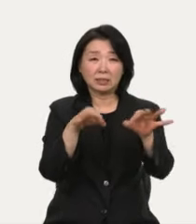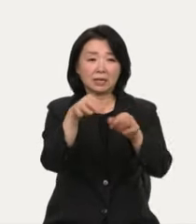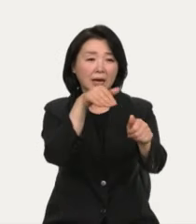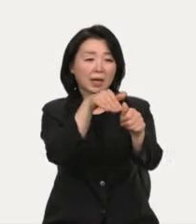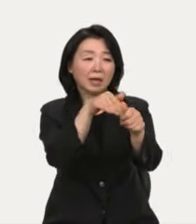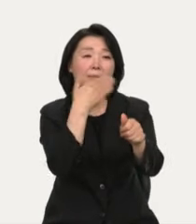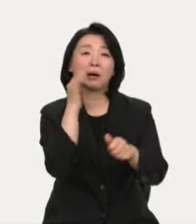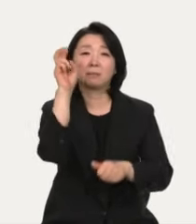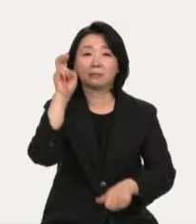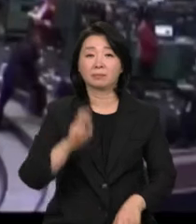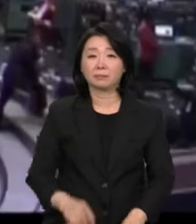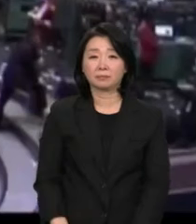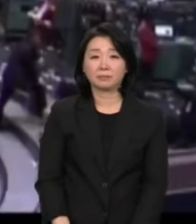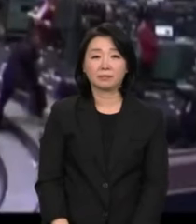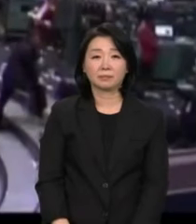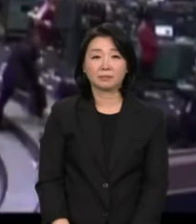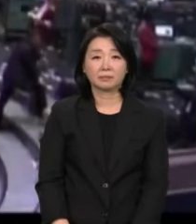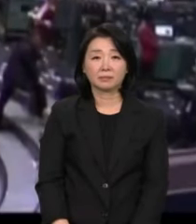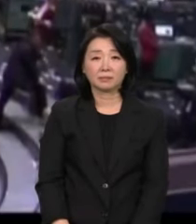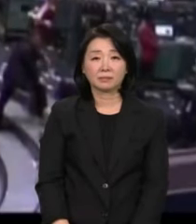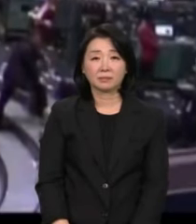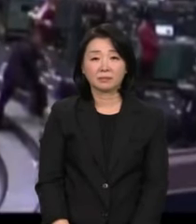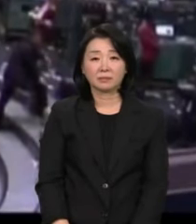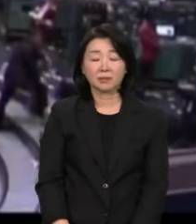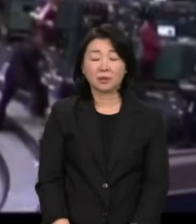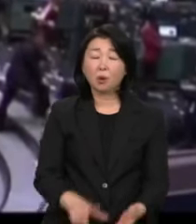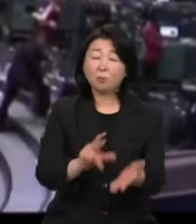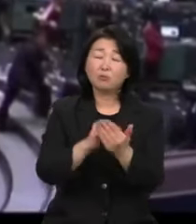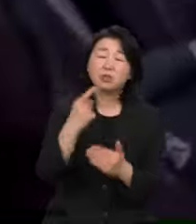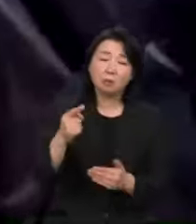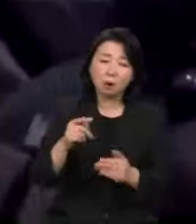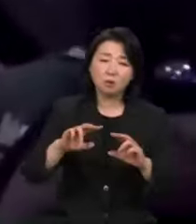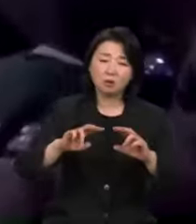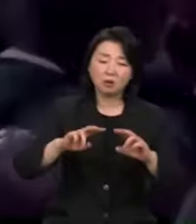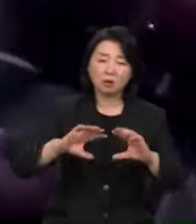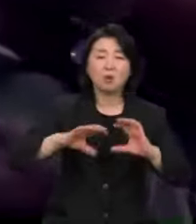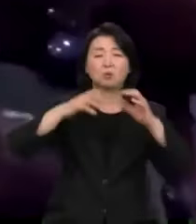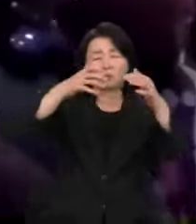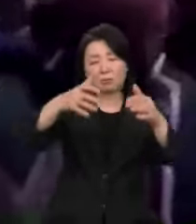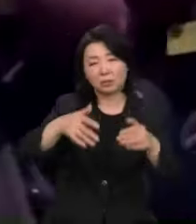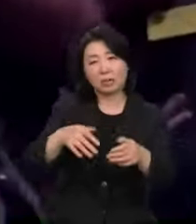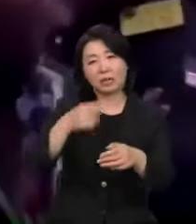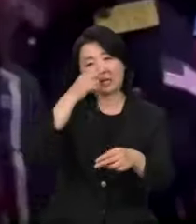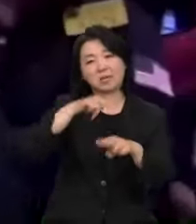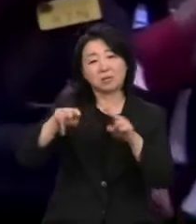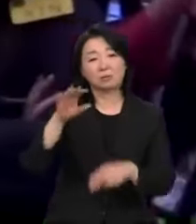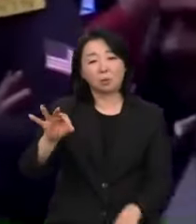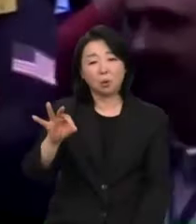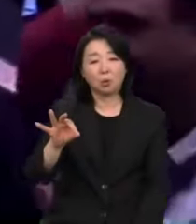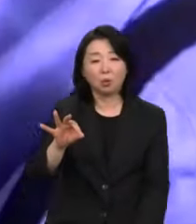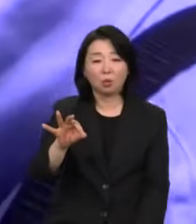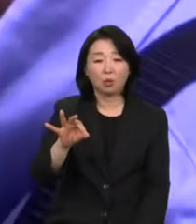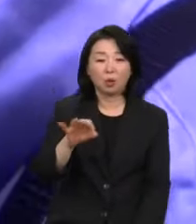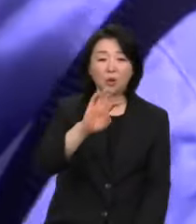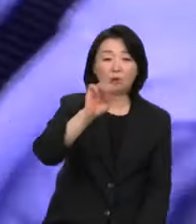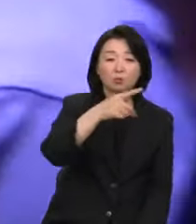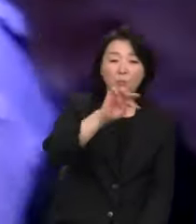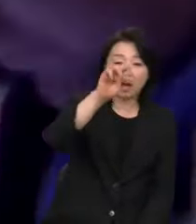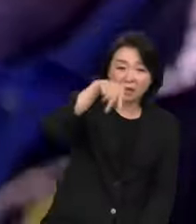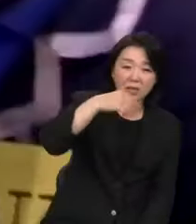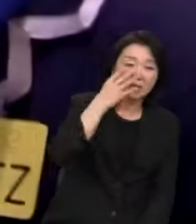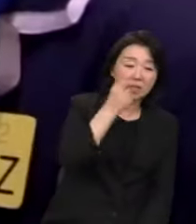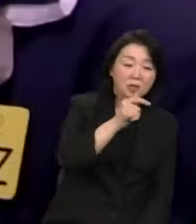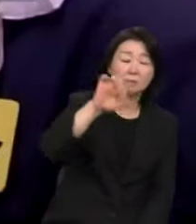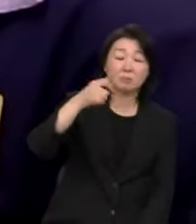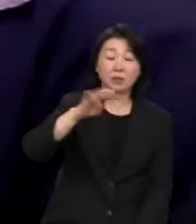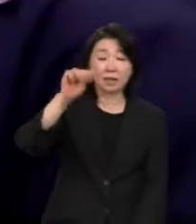가능성도 시사했습니다. 더 큰 복병은 국제 유가입니다. 두바이유와 브렌트유는 배럴당 가격이 이미